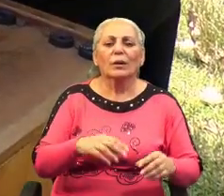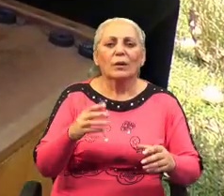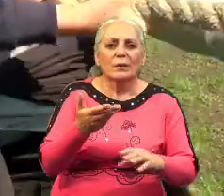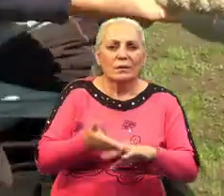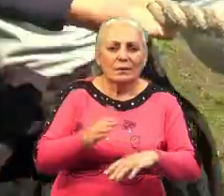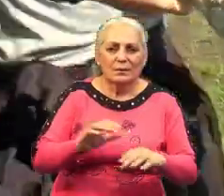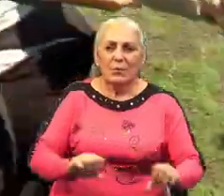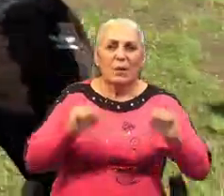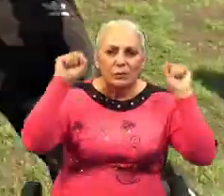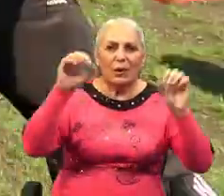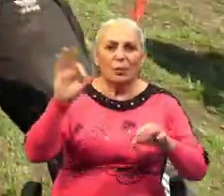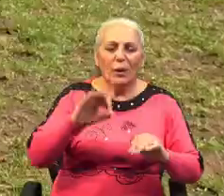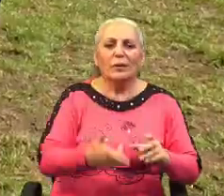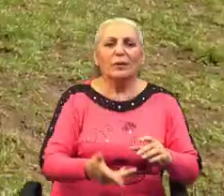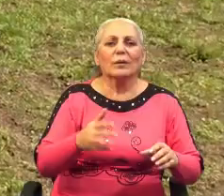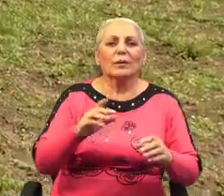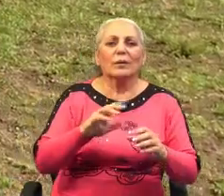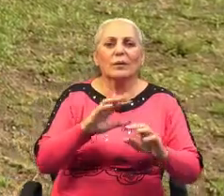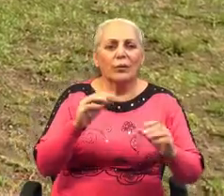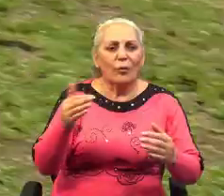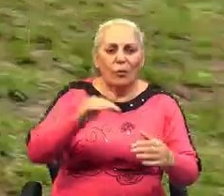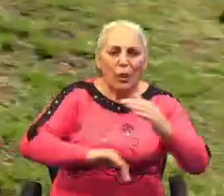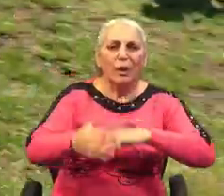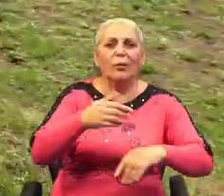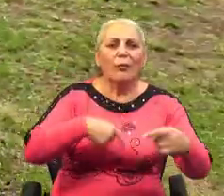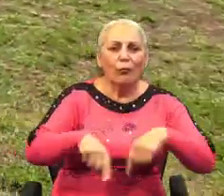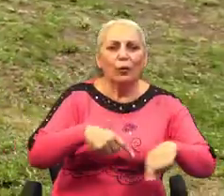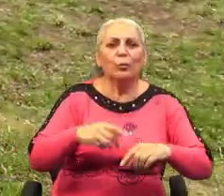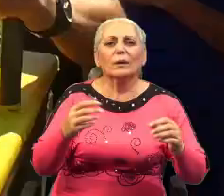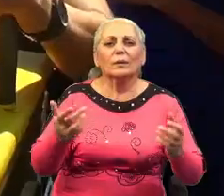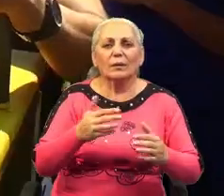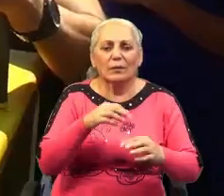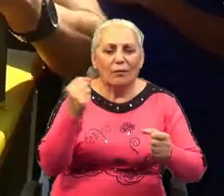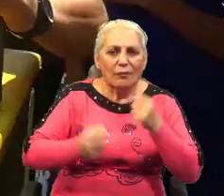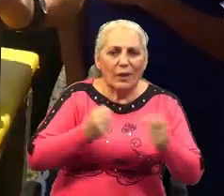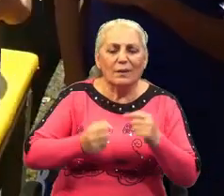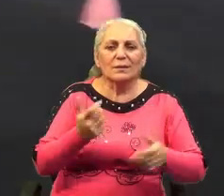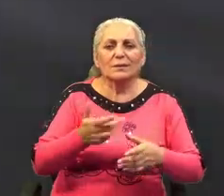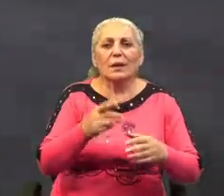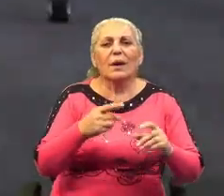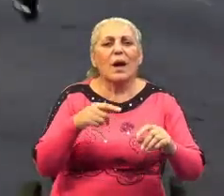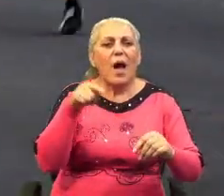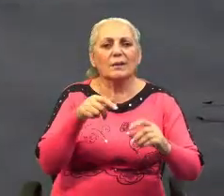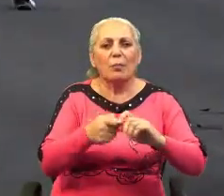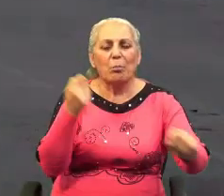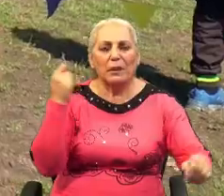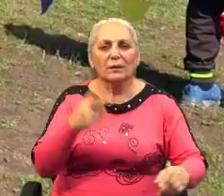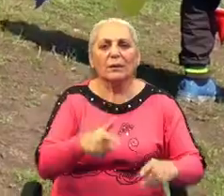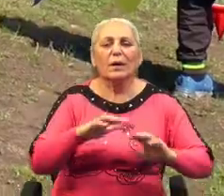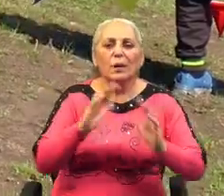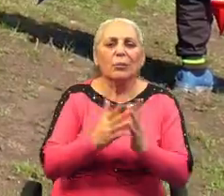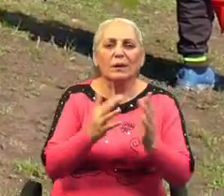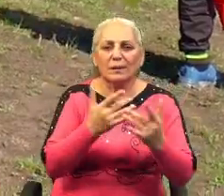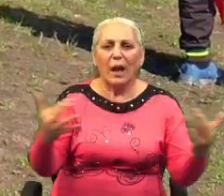բարձրացում, շախմատ, նարդի, ազգային կողմշամարտ, մինիֆուտբոլ, բասկամարտ, մասսայական վազքարշավ, 1000 մետր։ Անցկացվեցին նաև